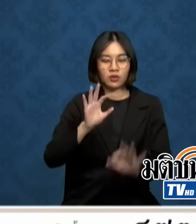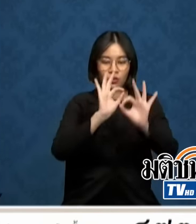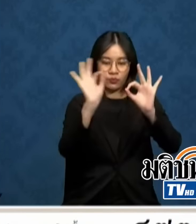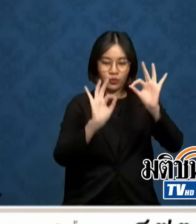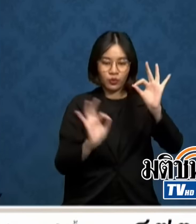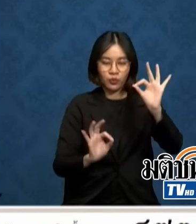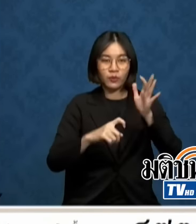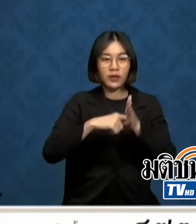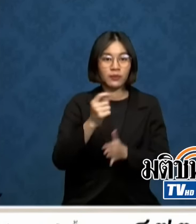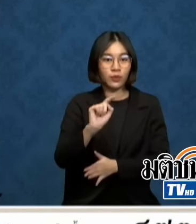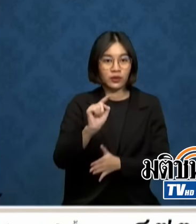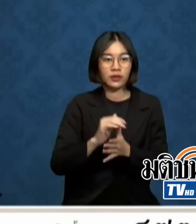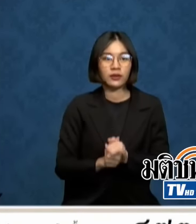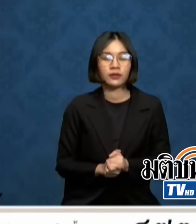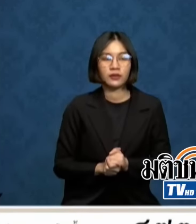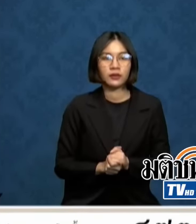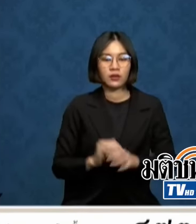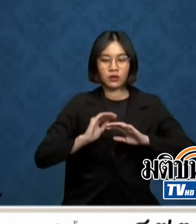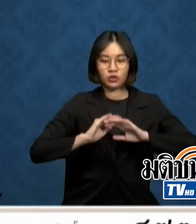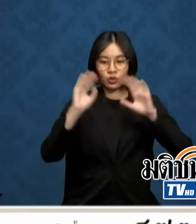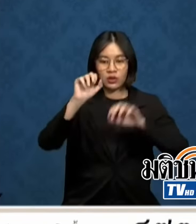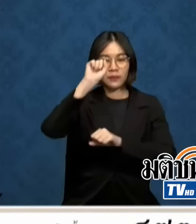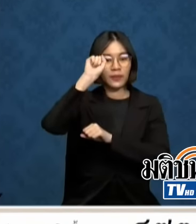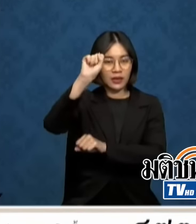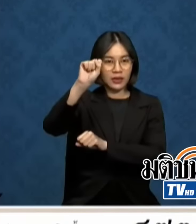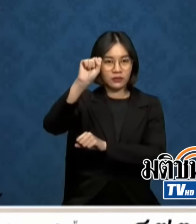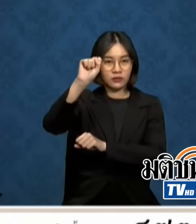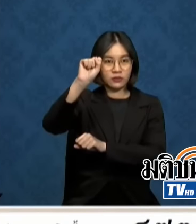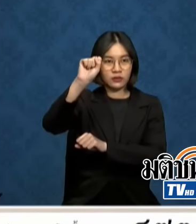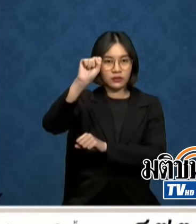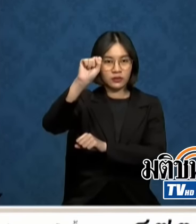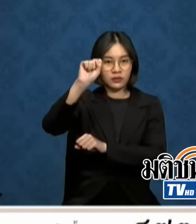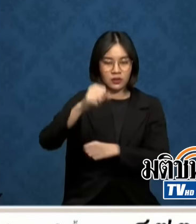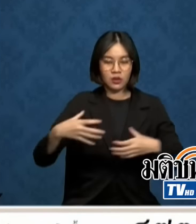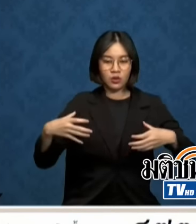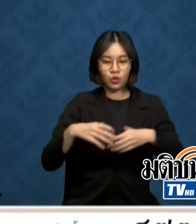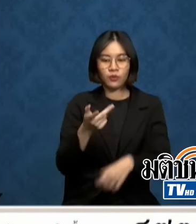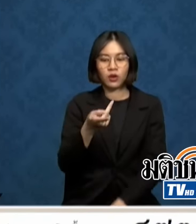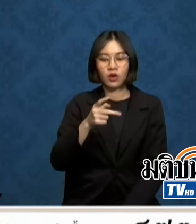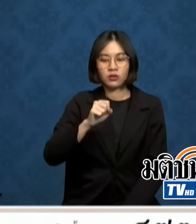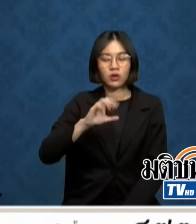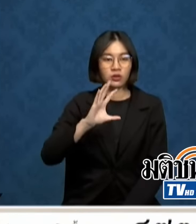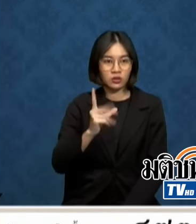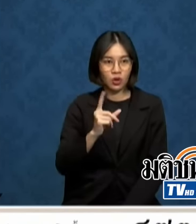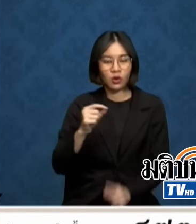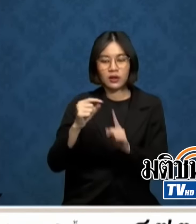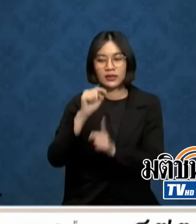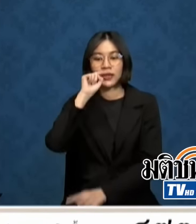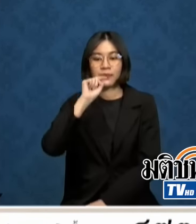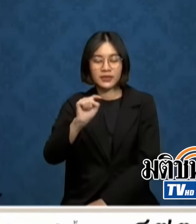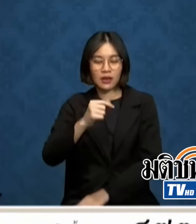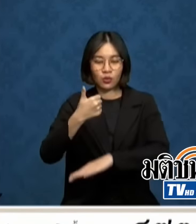เหตุผลดังนี้ค่ะหลักการนั่นก็คือยกเลิกประกาศอ่าคณะรักษาความสงบแห่งชาติและคำ